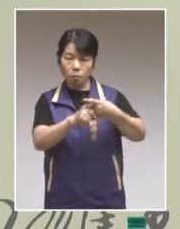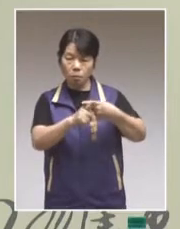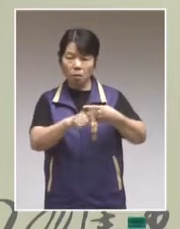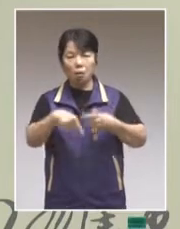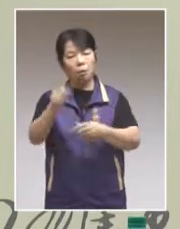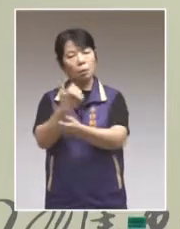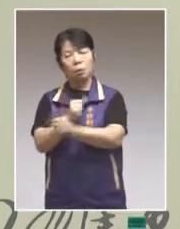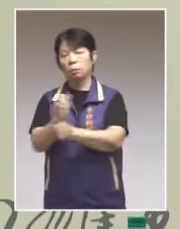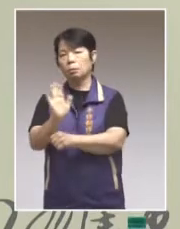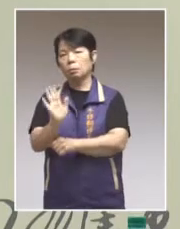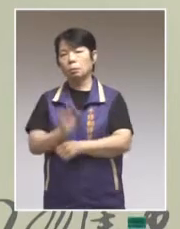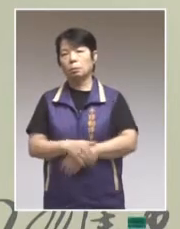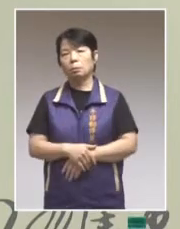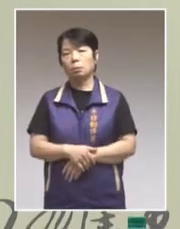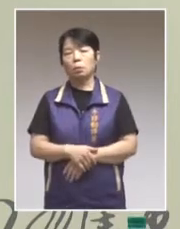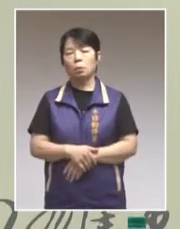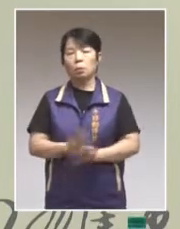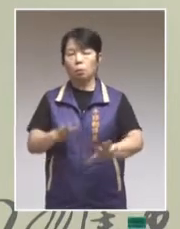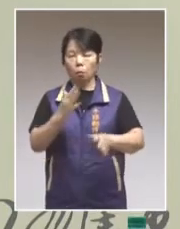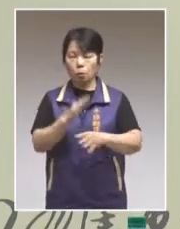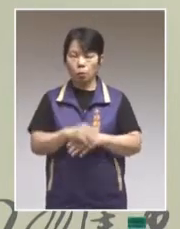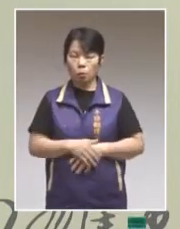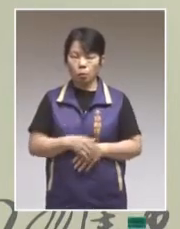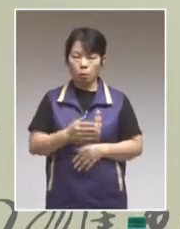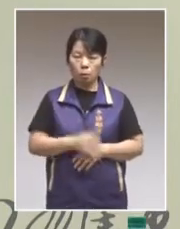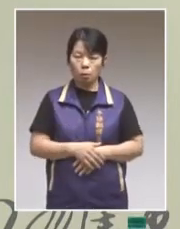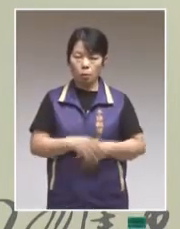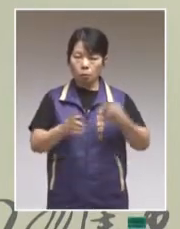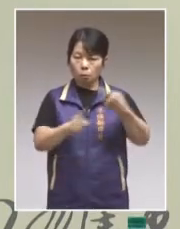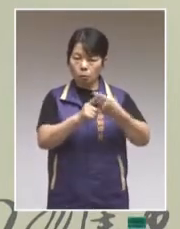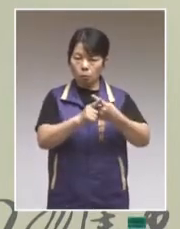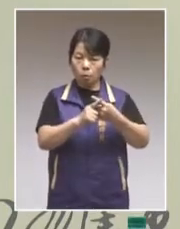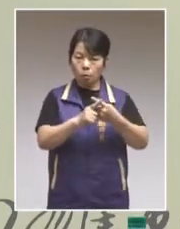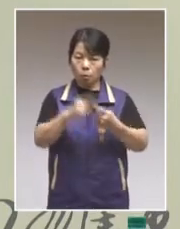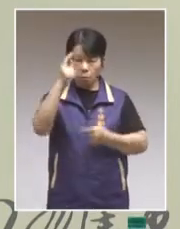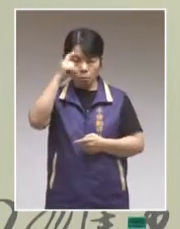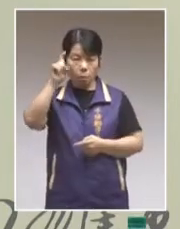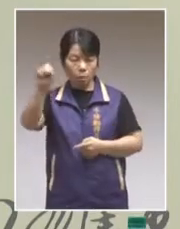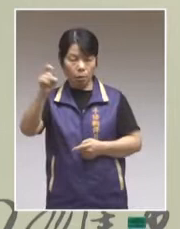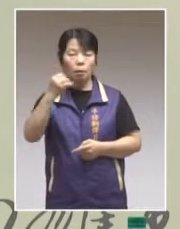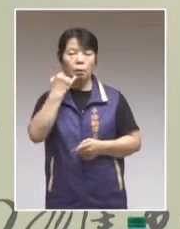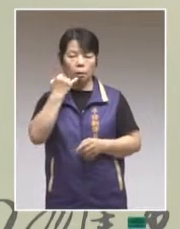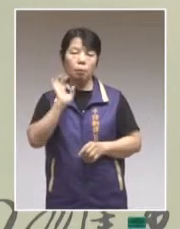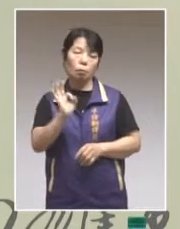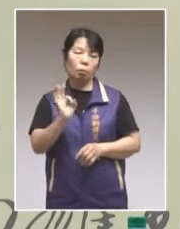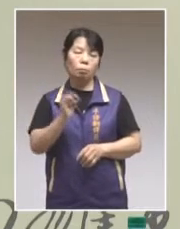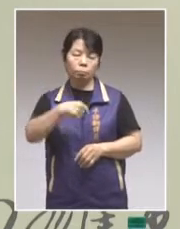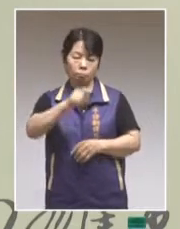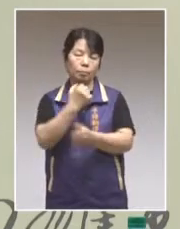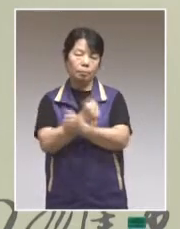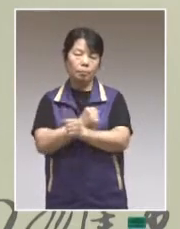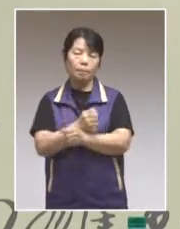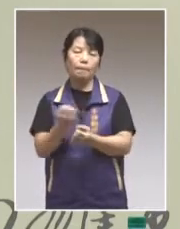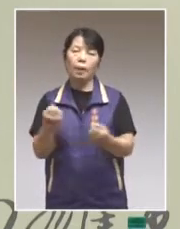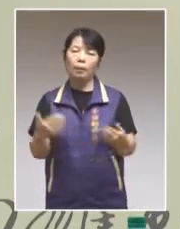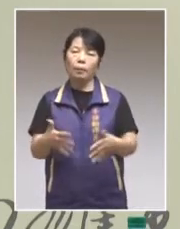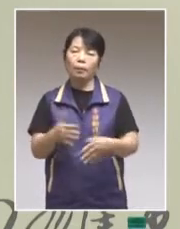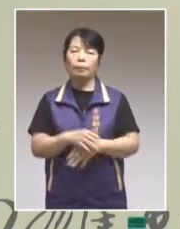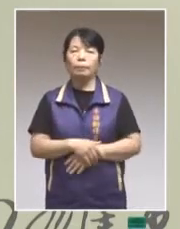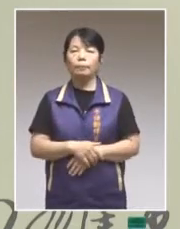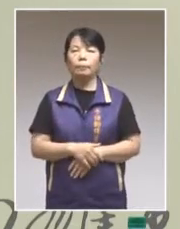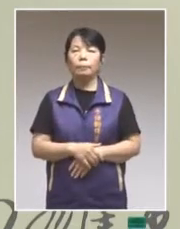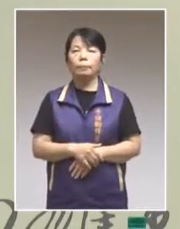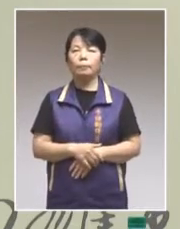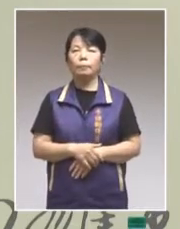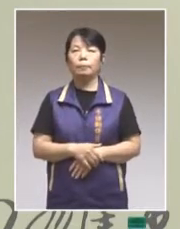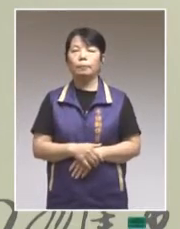法考试，那假如再往前的话，确诊10天大概也还 OK。 比较大概已经恢复了，比较没有问题，就